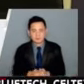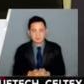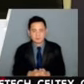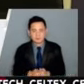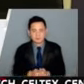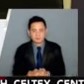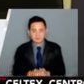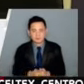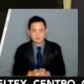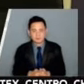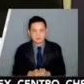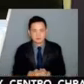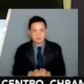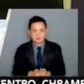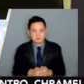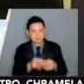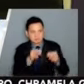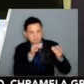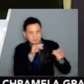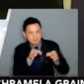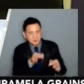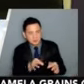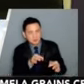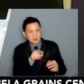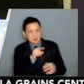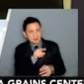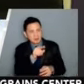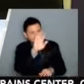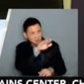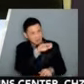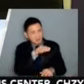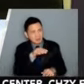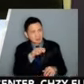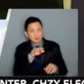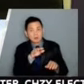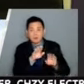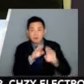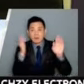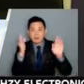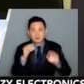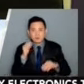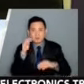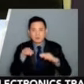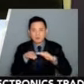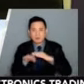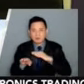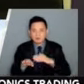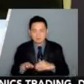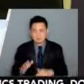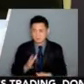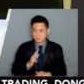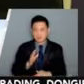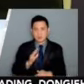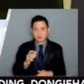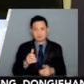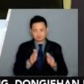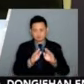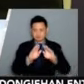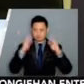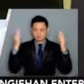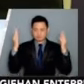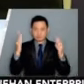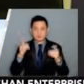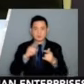lalaki, natutulog ako. Sabi ng lalaki, buksan mo na lang, ako na lang magtatawag. So yung bata, binuksan naman niya. Tapos yung isang